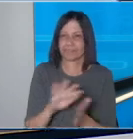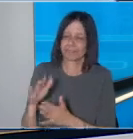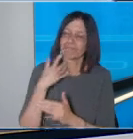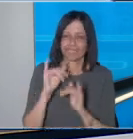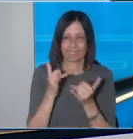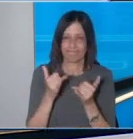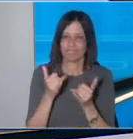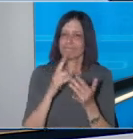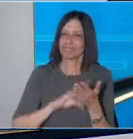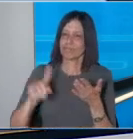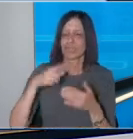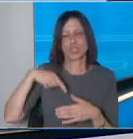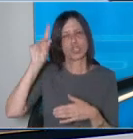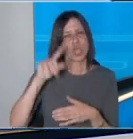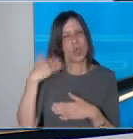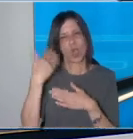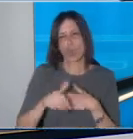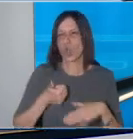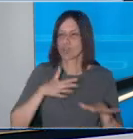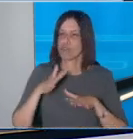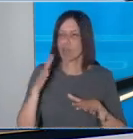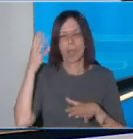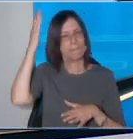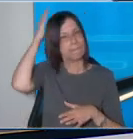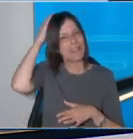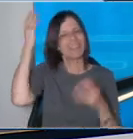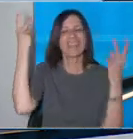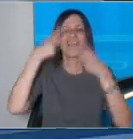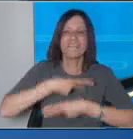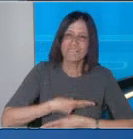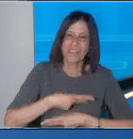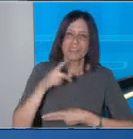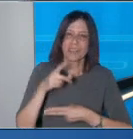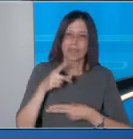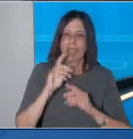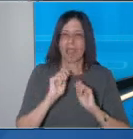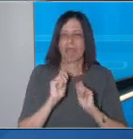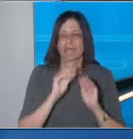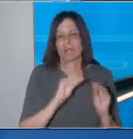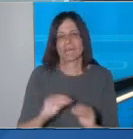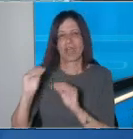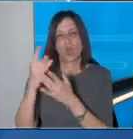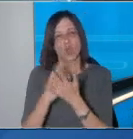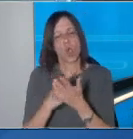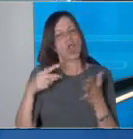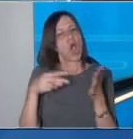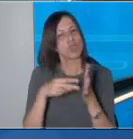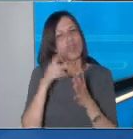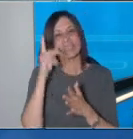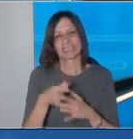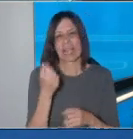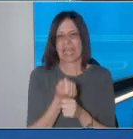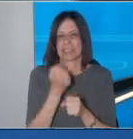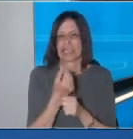כן, בחודש ינואר האחרון ראש הממשלה נפתלי בנט הבין במהלך העברת חוק החשמל שהוא צריך